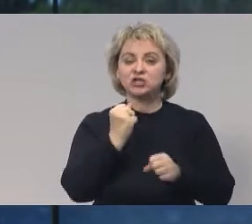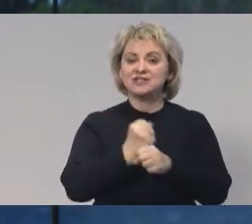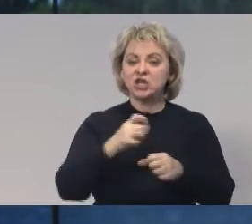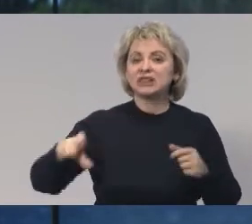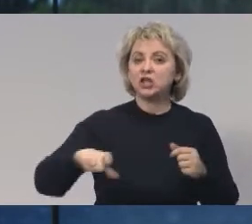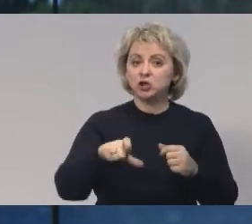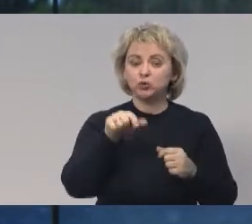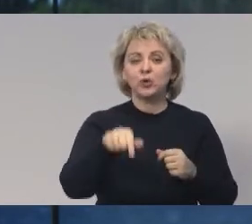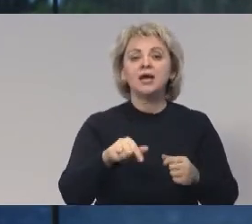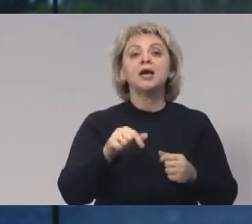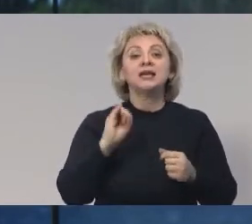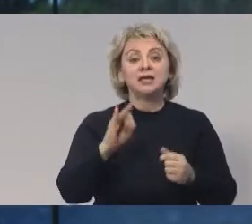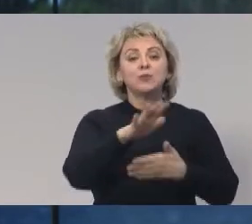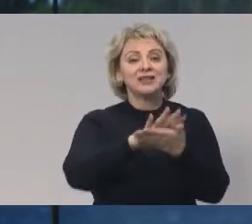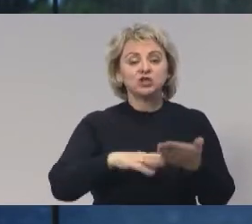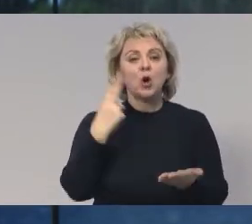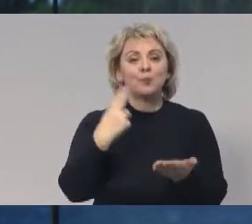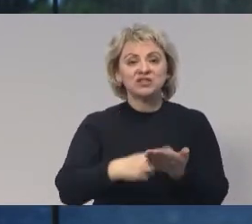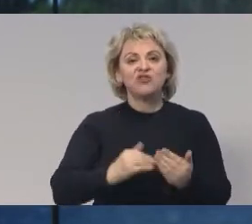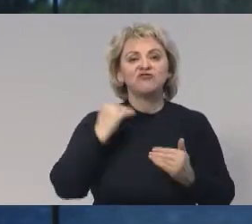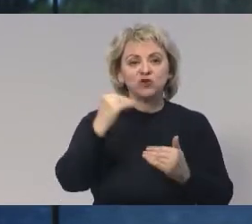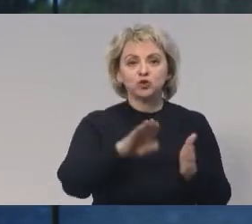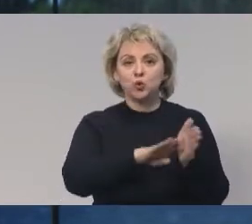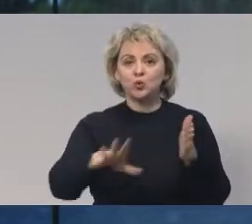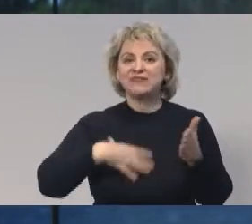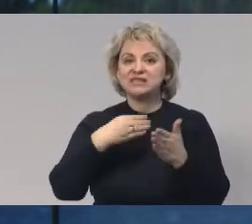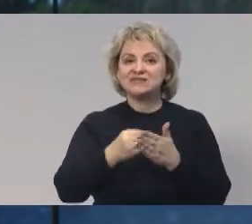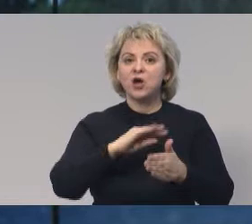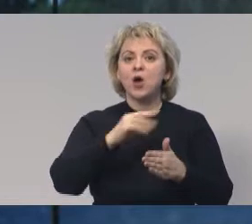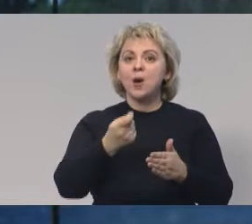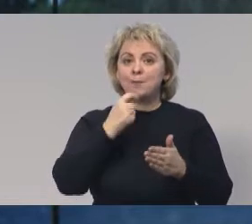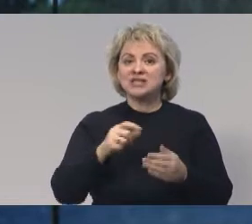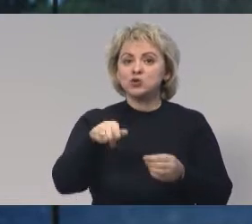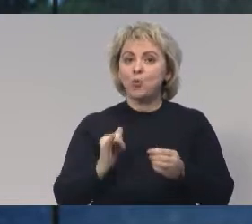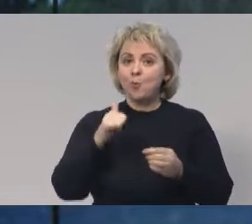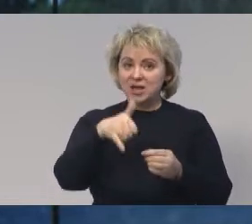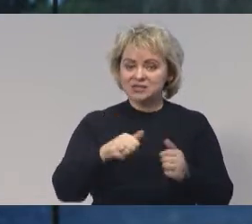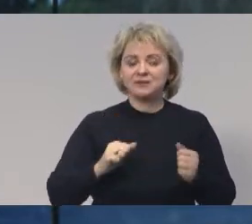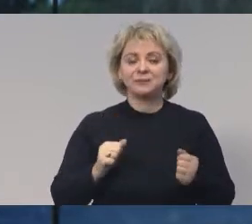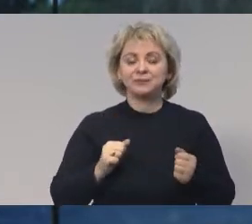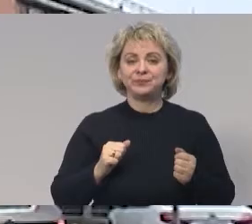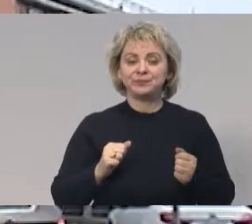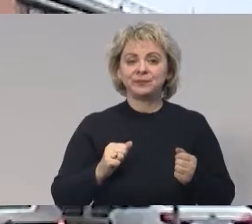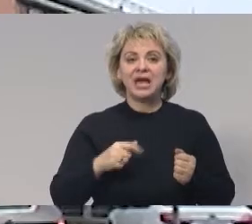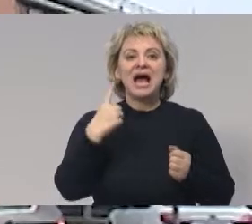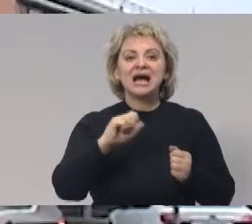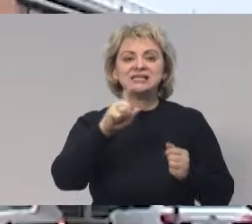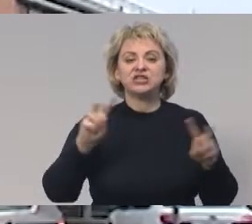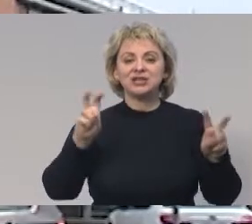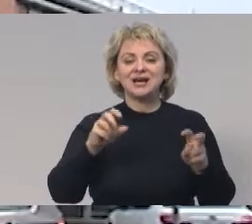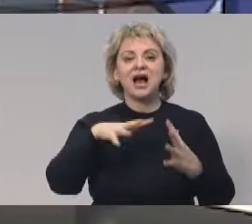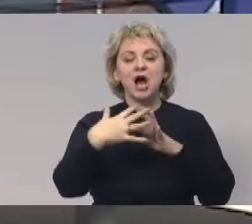качества «Сделано на Дону» и продолжает подтверждать высший уровень своего подсолнечного масла. Один из